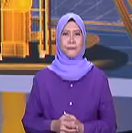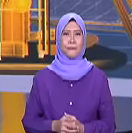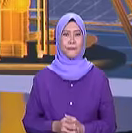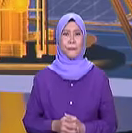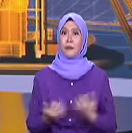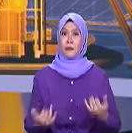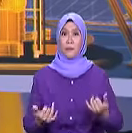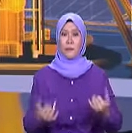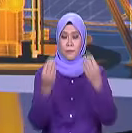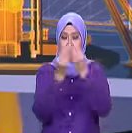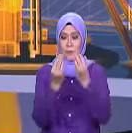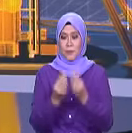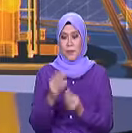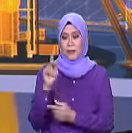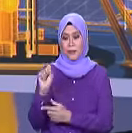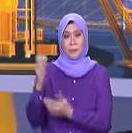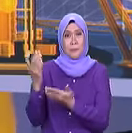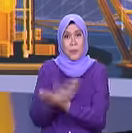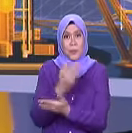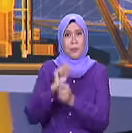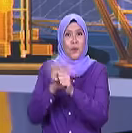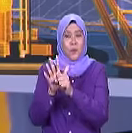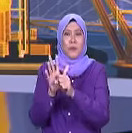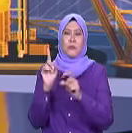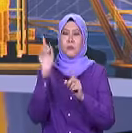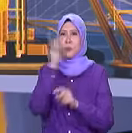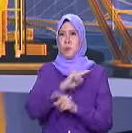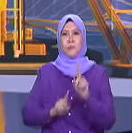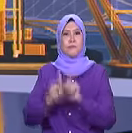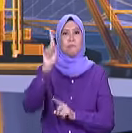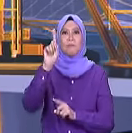Hari ini juga jumlah kes baru COVID-19 melonjak kepada